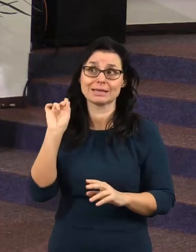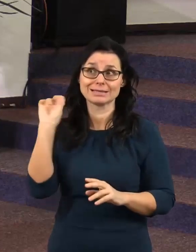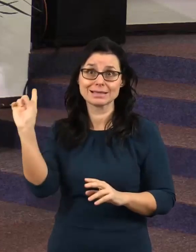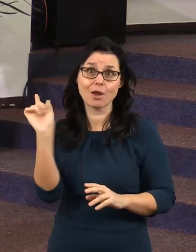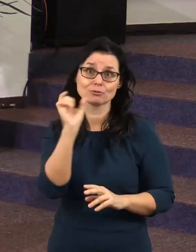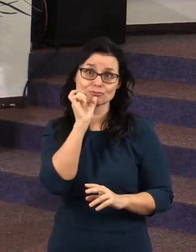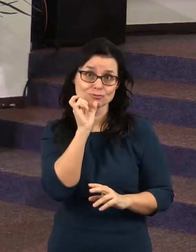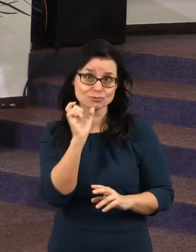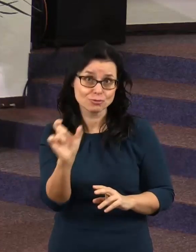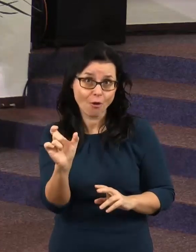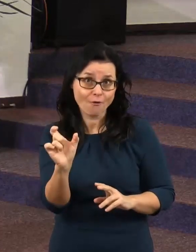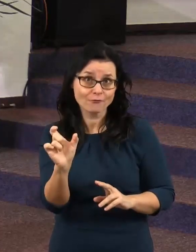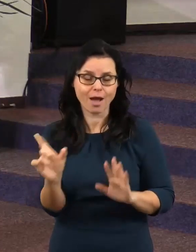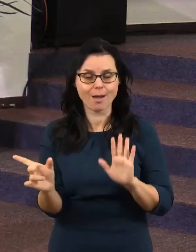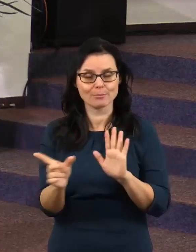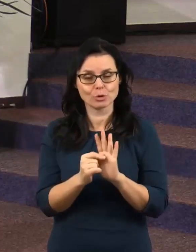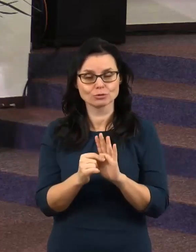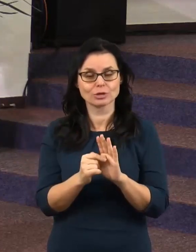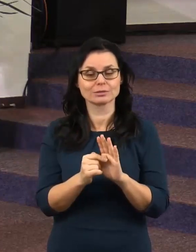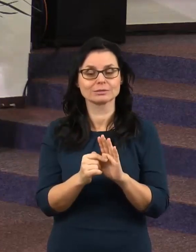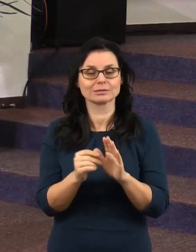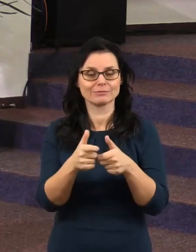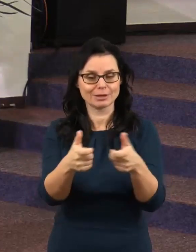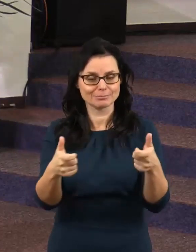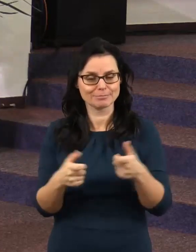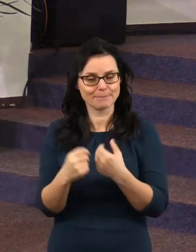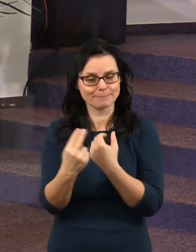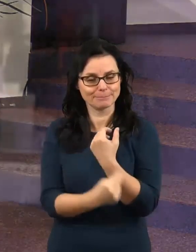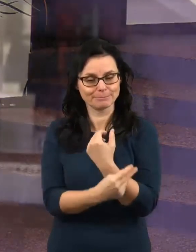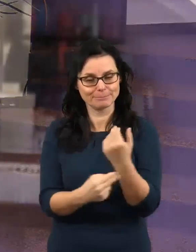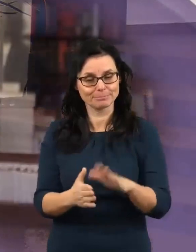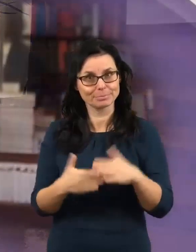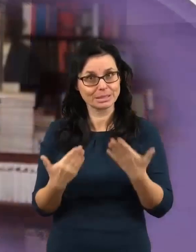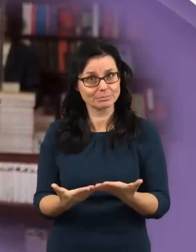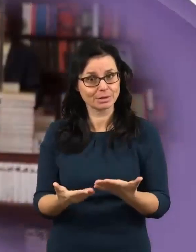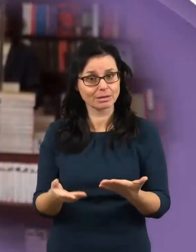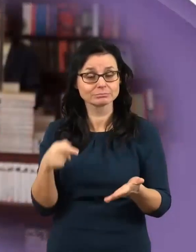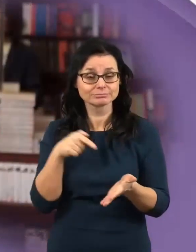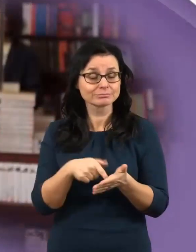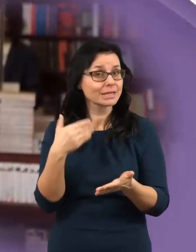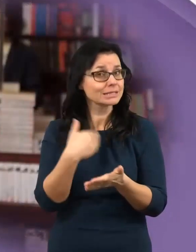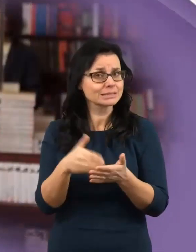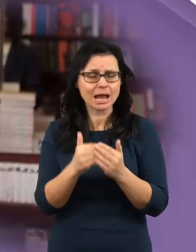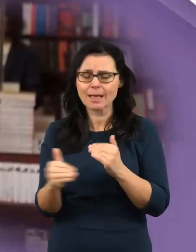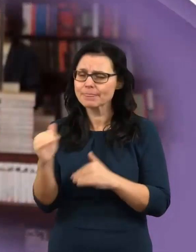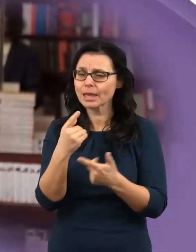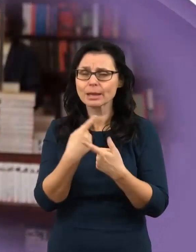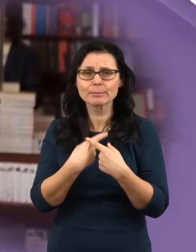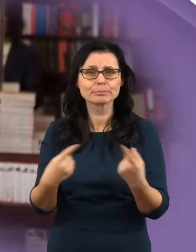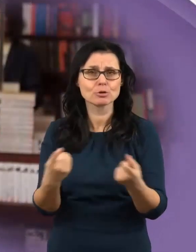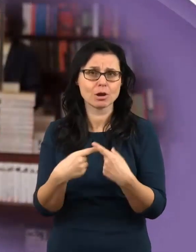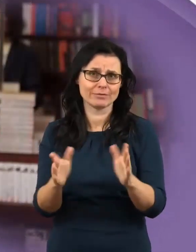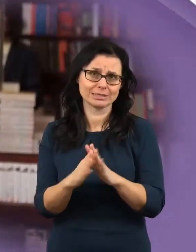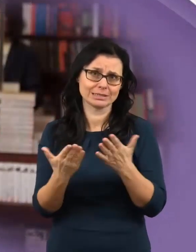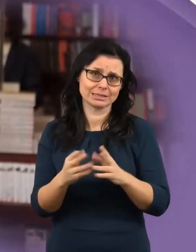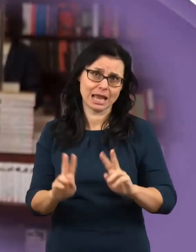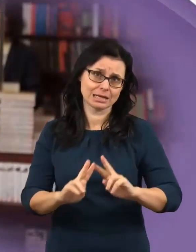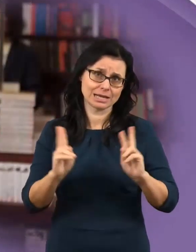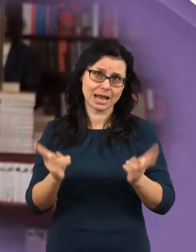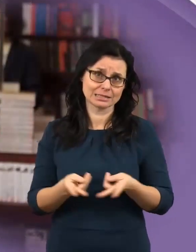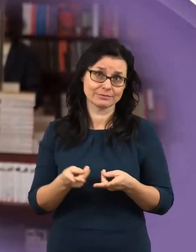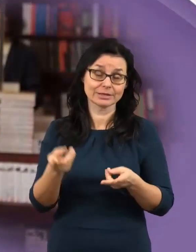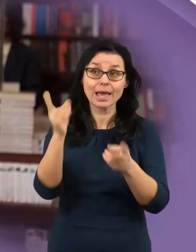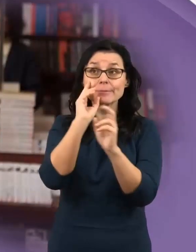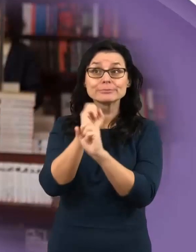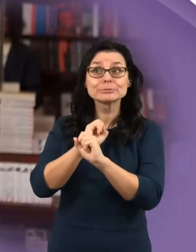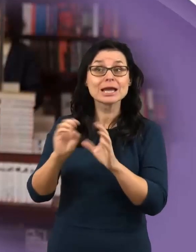prostřednictvím Biblé. Biblé je stále nejprodávanější knihou na světě. Představte si,